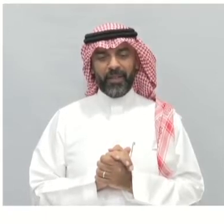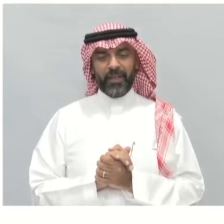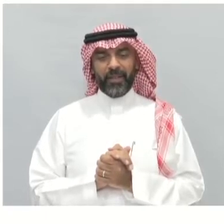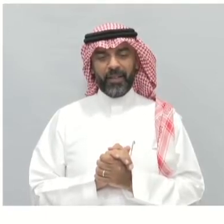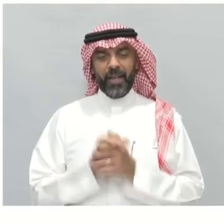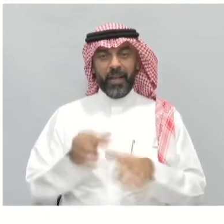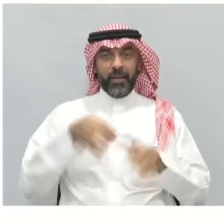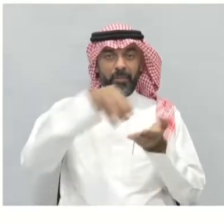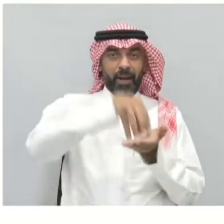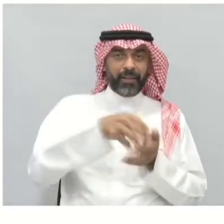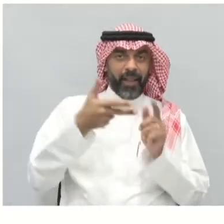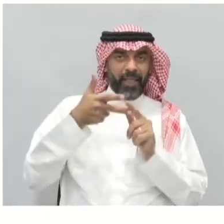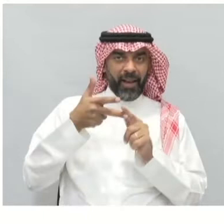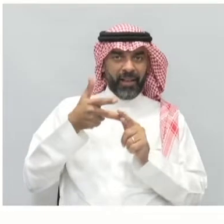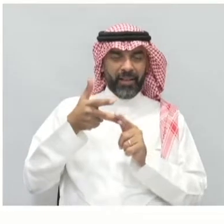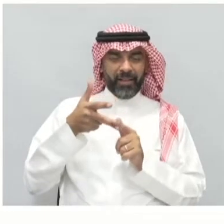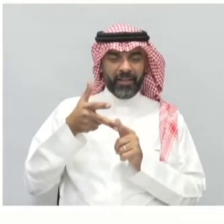نحط الثالثه